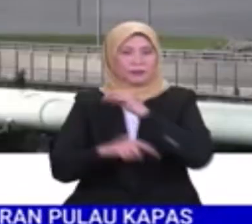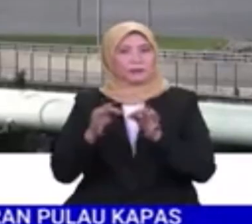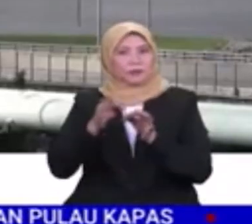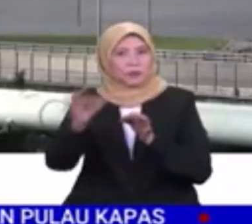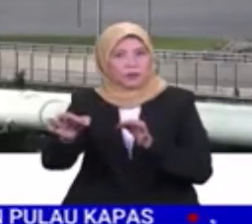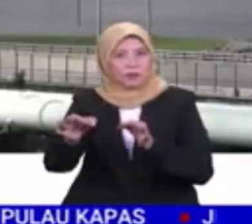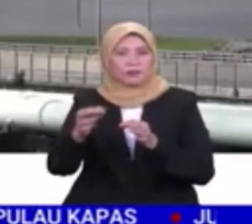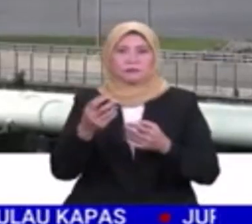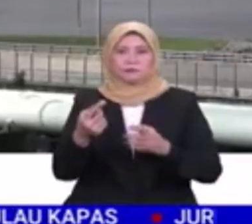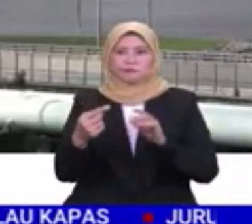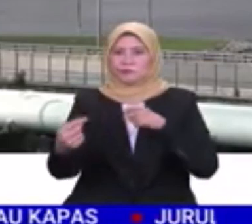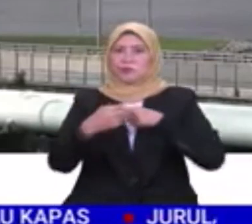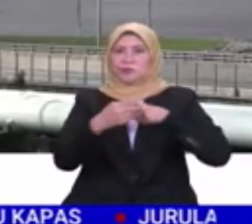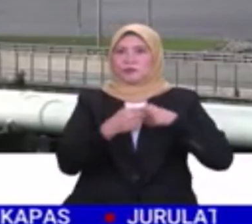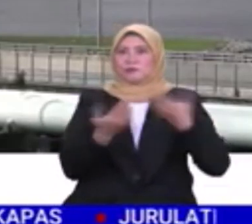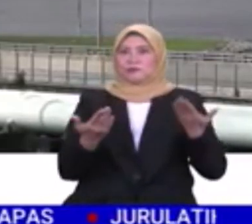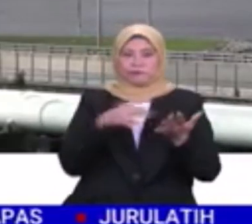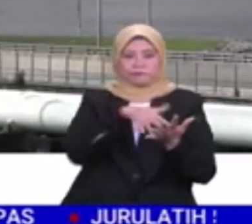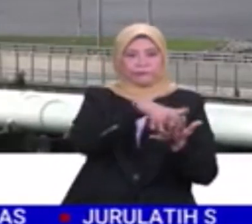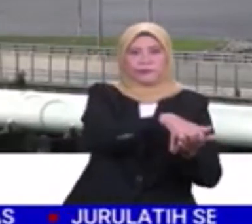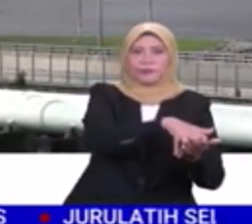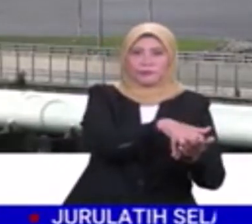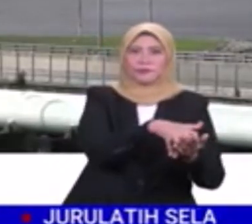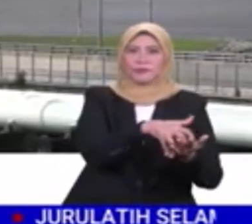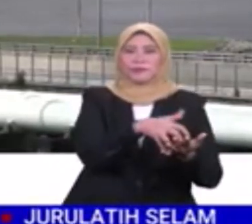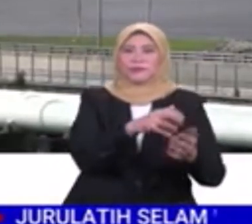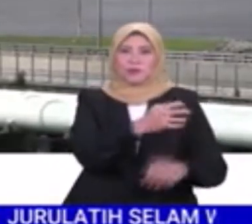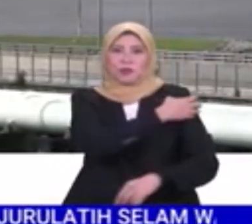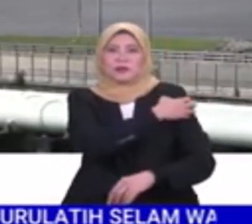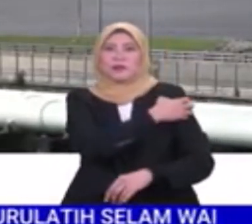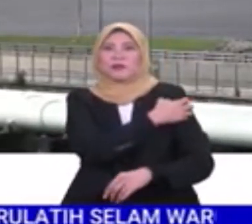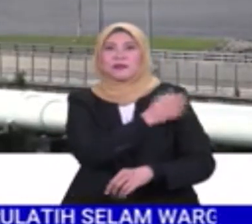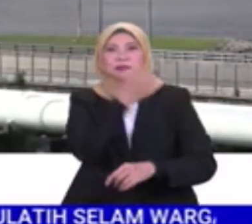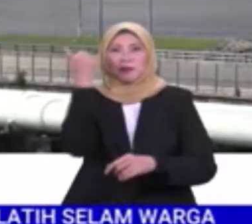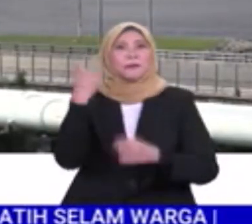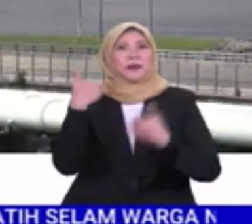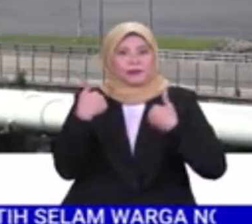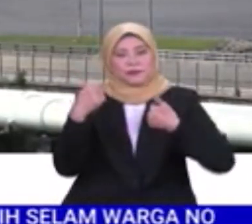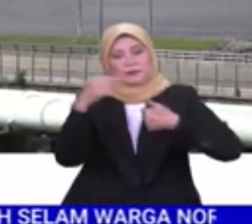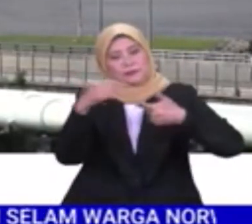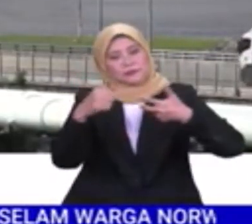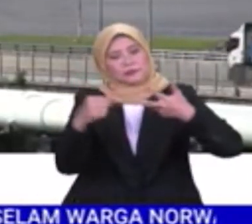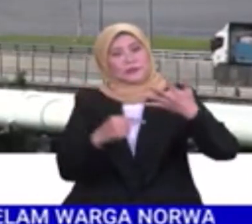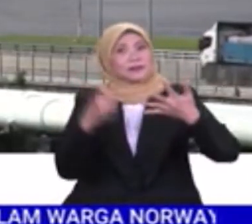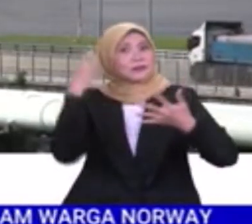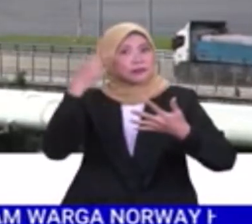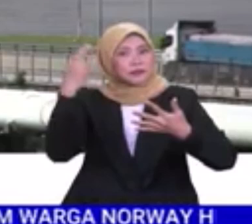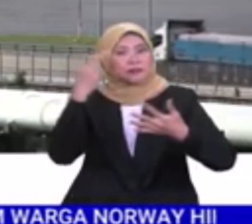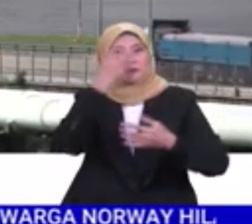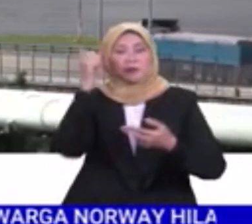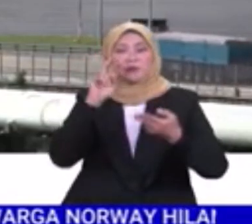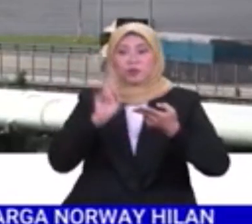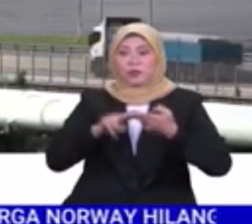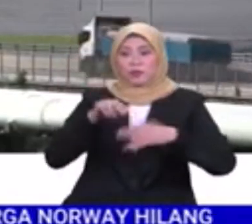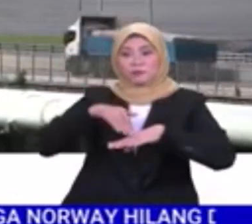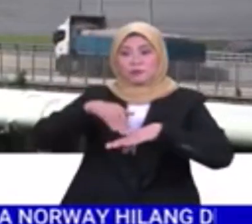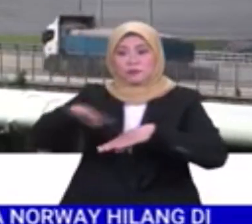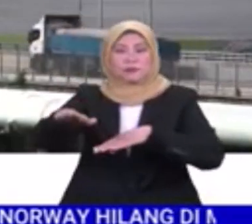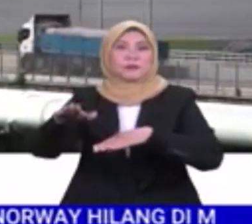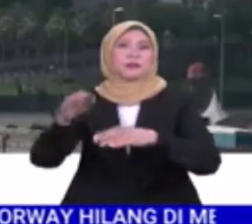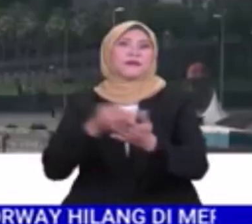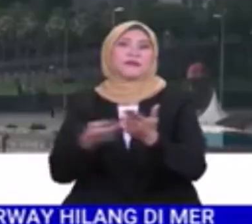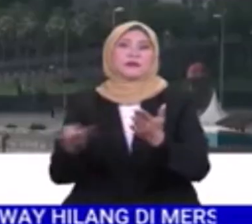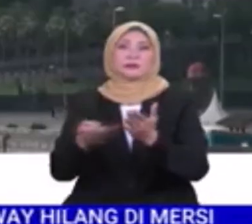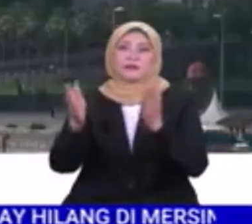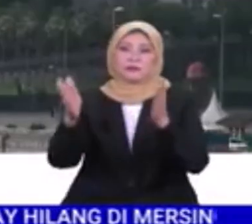dengan kelemahan penguatkuasaan. Sebaliknya, berpunca daripada beberapa faktor, antaranya notis saman gagal diserahkan